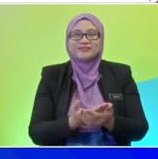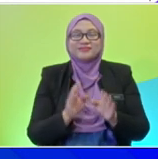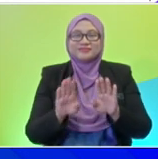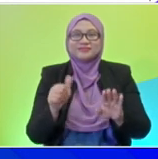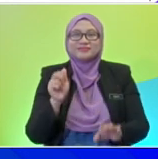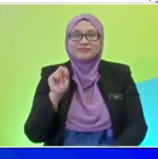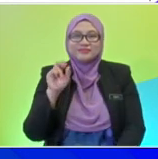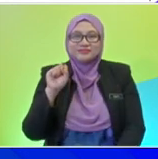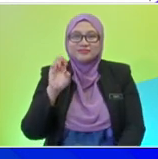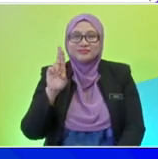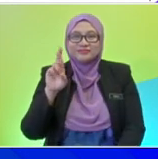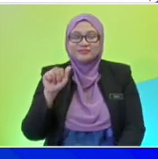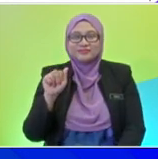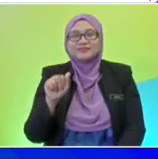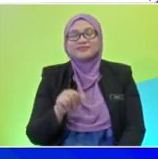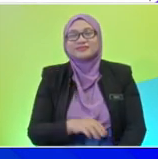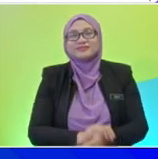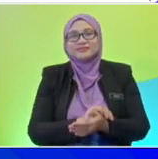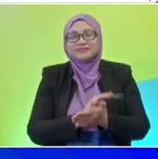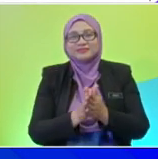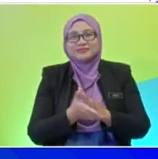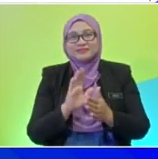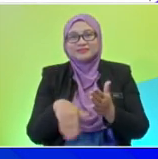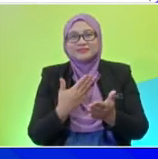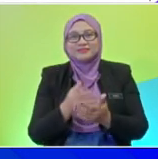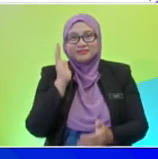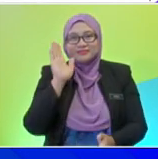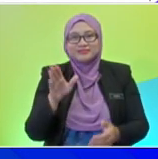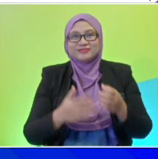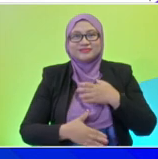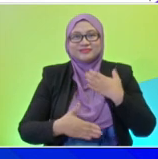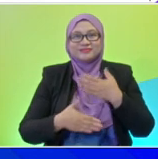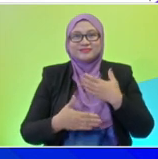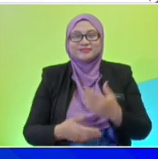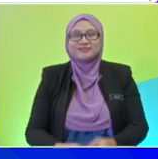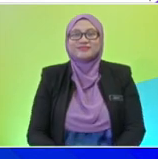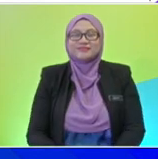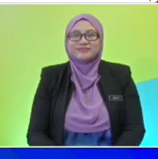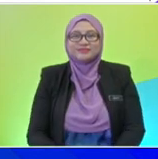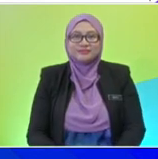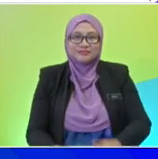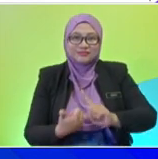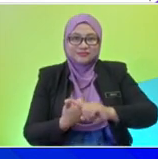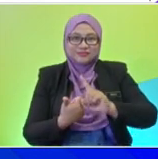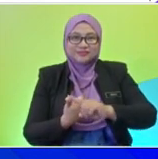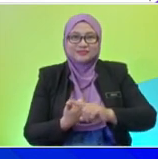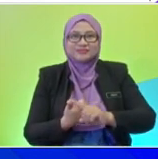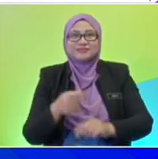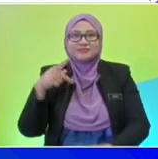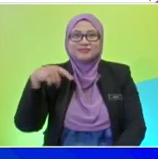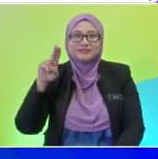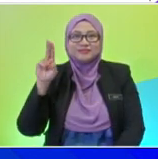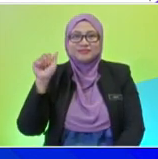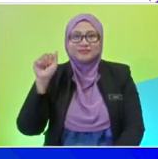mesti kita akan bergembira dalam kalangan ahli keluarga yang kedua hati